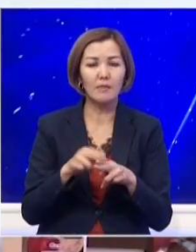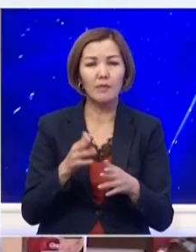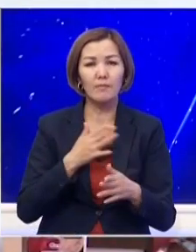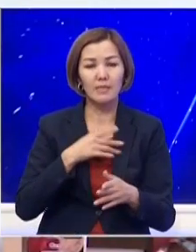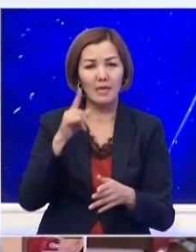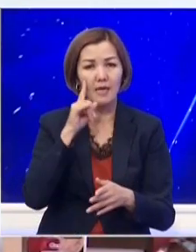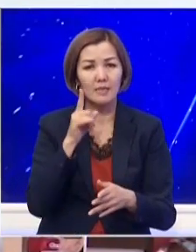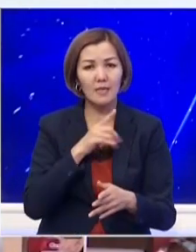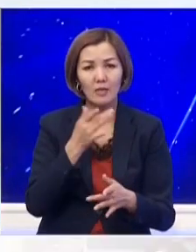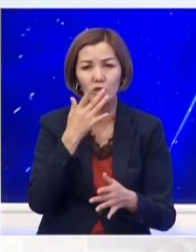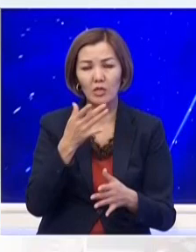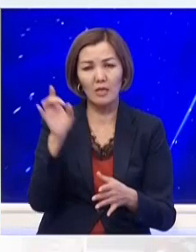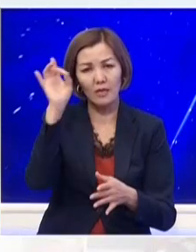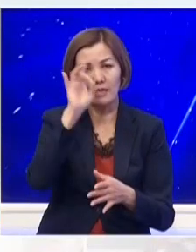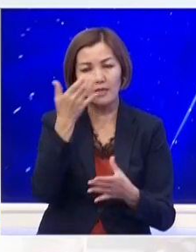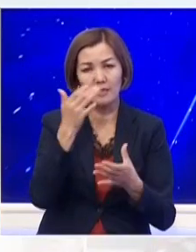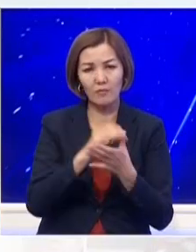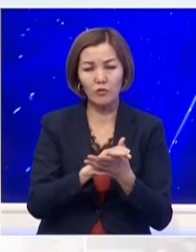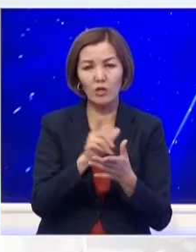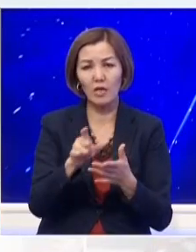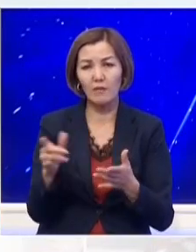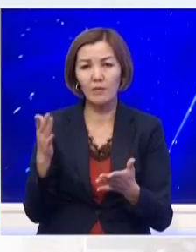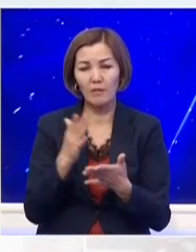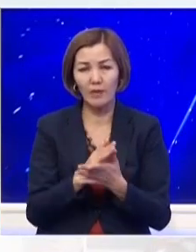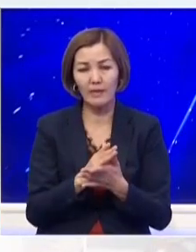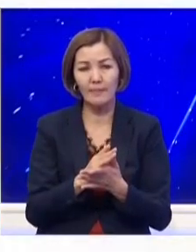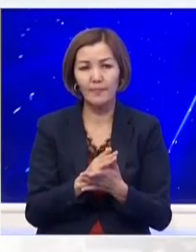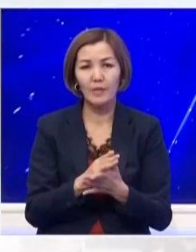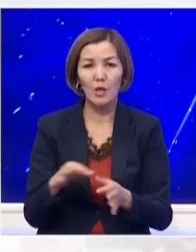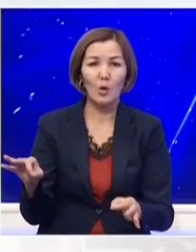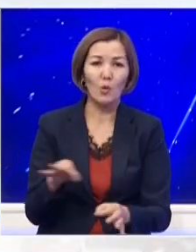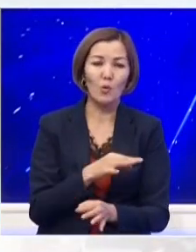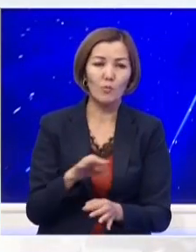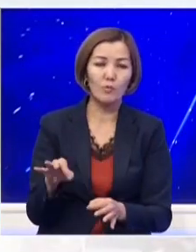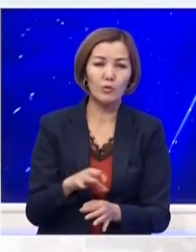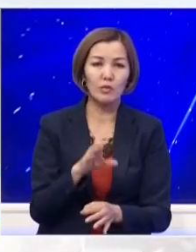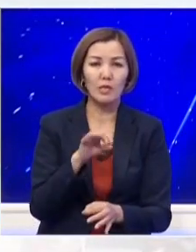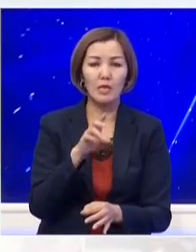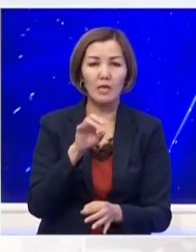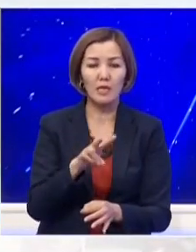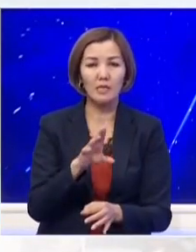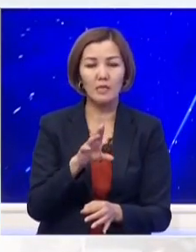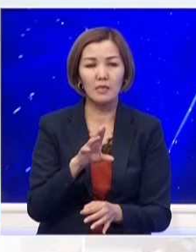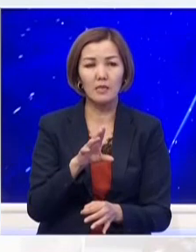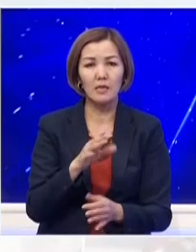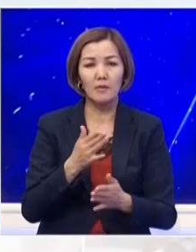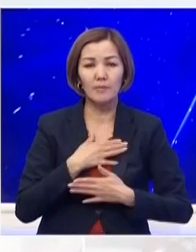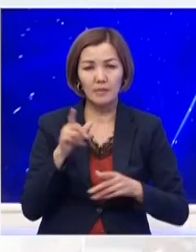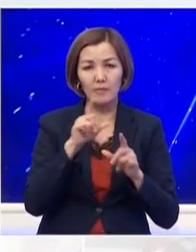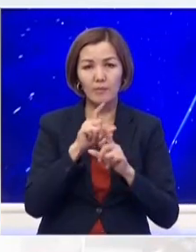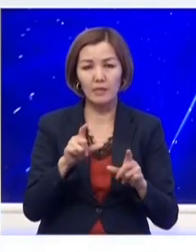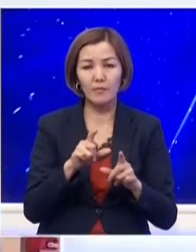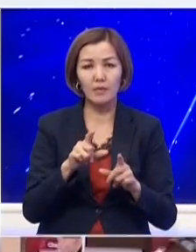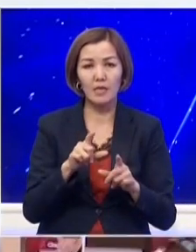елімізді шет елдерге таныстырып жүрген атақты қобызшы Сәбит Берлін Фатхоллаевич біздің мектепте